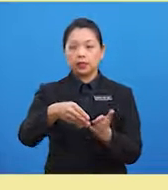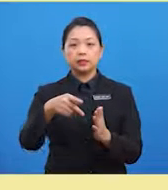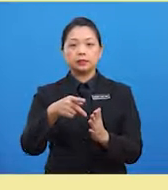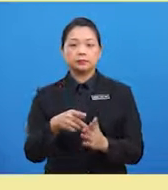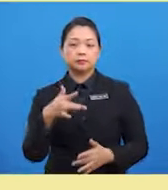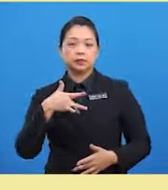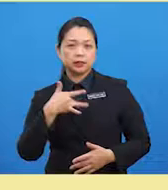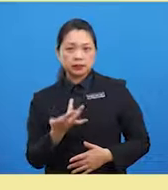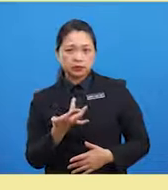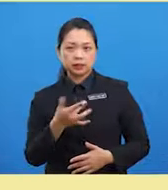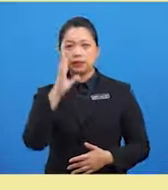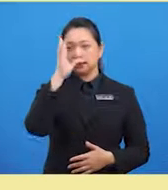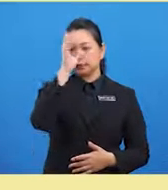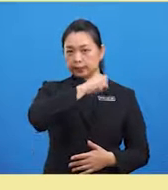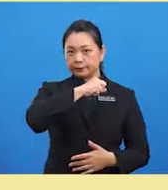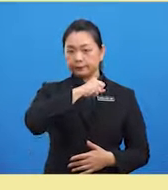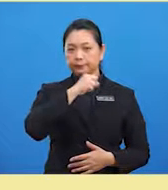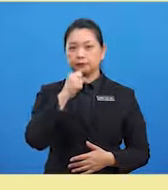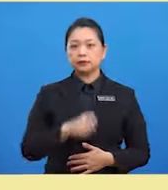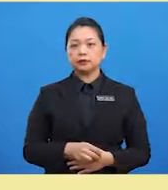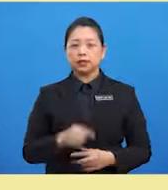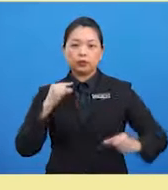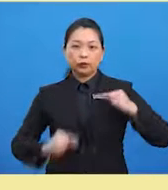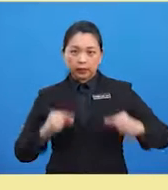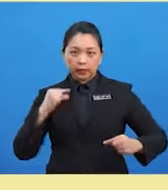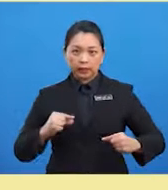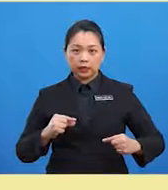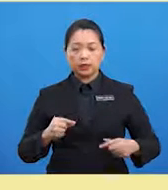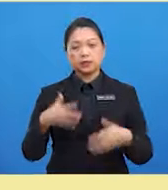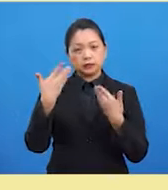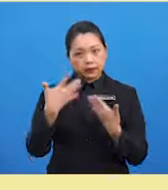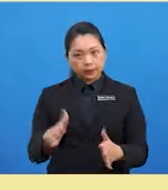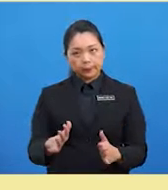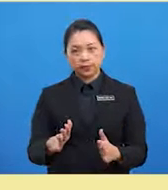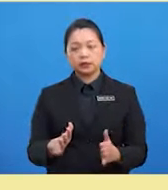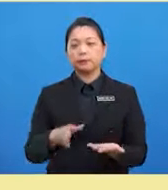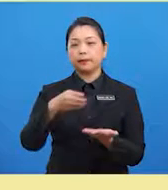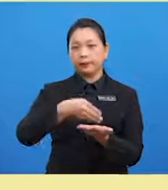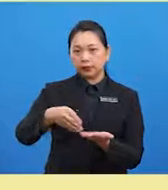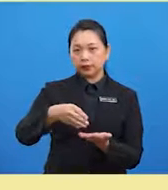pendapat, sikap dan gelagat pengguna selepas membeli.